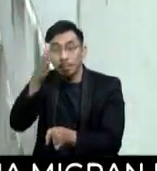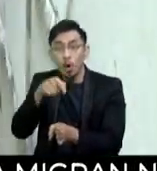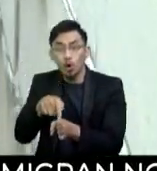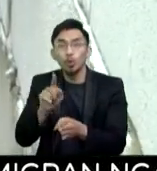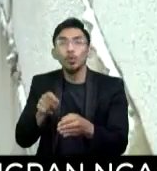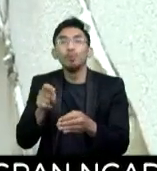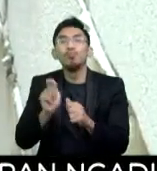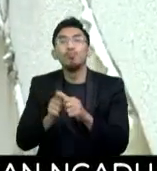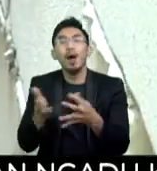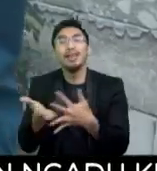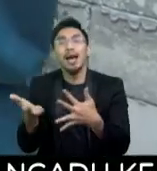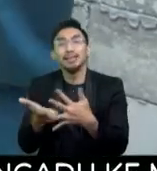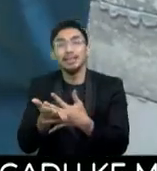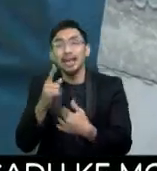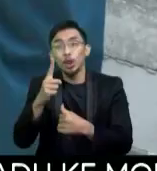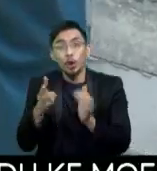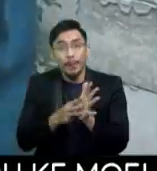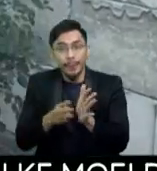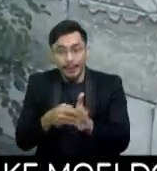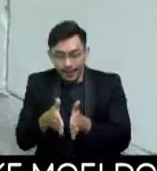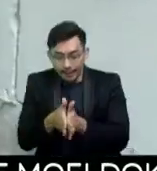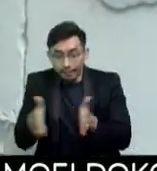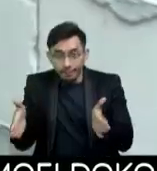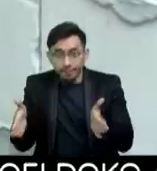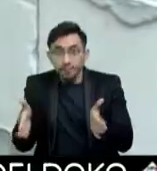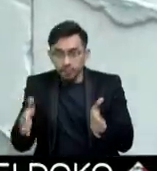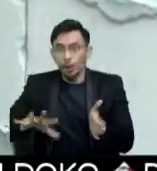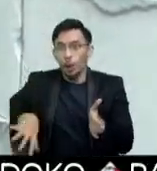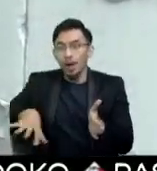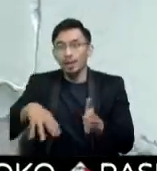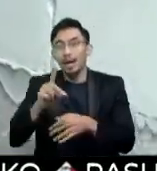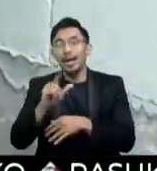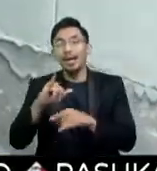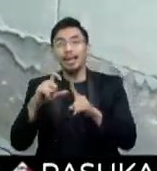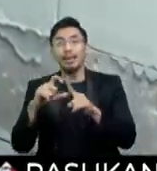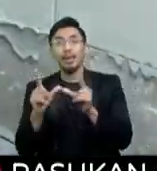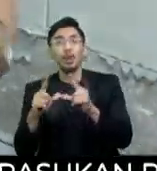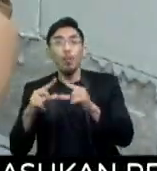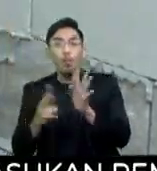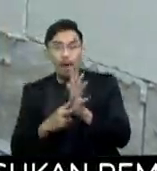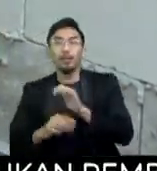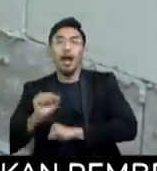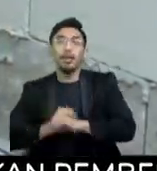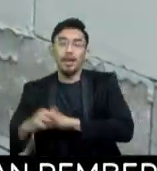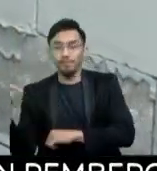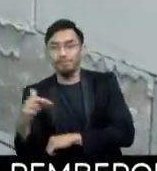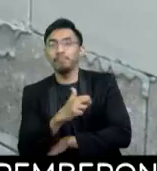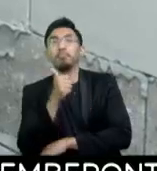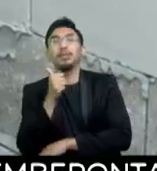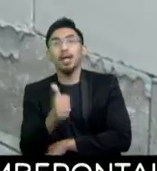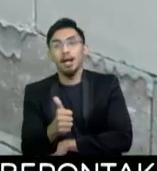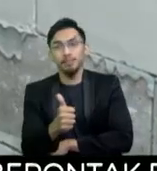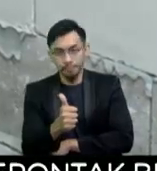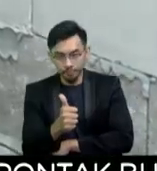meter diberikan kepada keluarga Ridwan agar bisa beraktivitas keluar rumah. Pembongkaran ini dilakukan setelah terjadinya kesepakatan